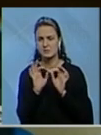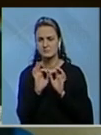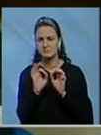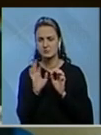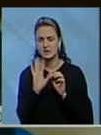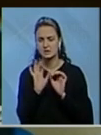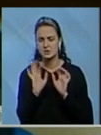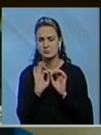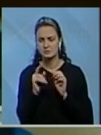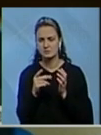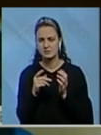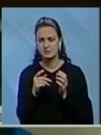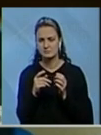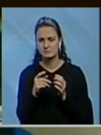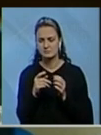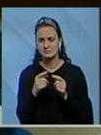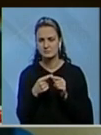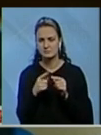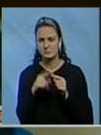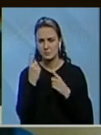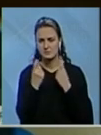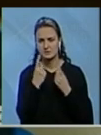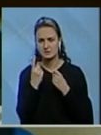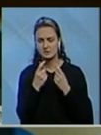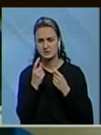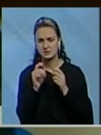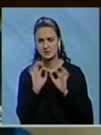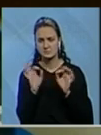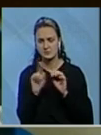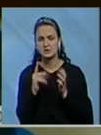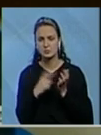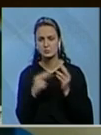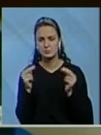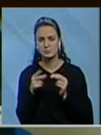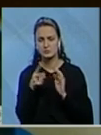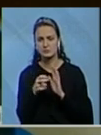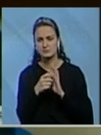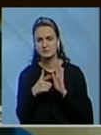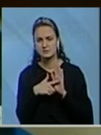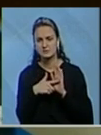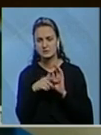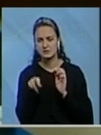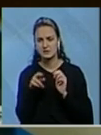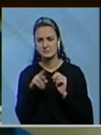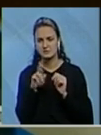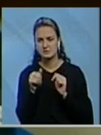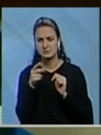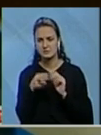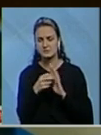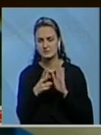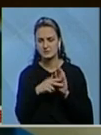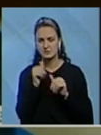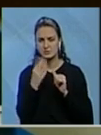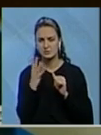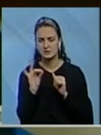არ საუბრობდა მტკიცებით ფორმაში კონკრეტული ინფორმაციის გაჟღერებისას, რაც დასრულდება 2017-26 დეკემბრისა და